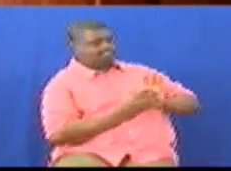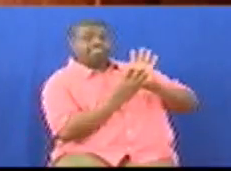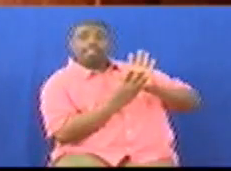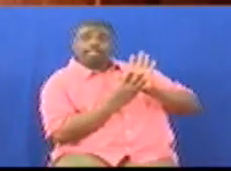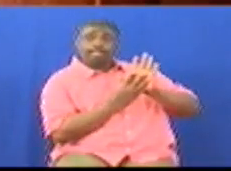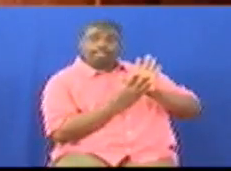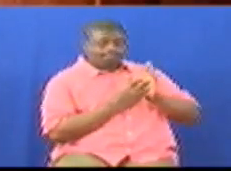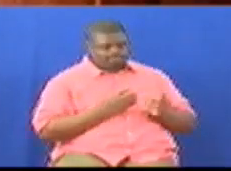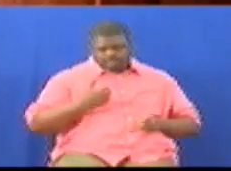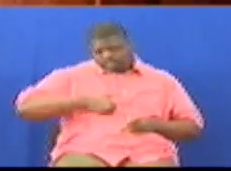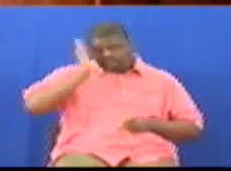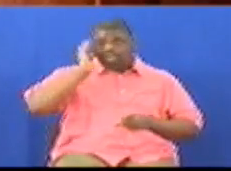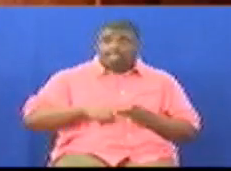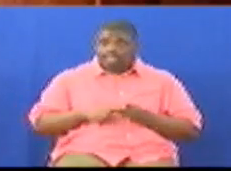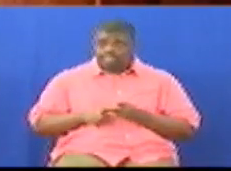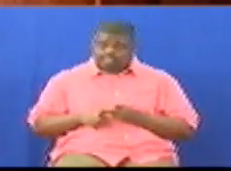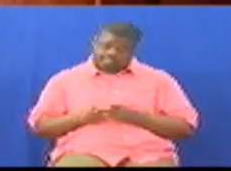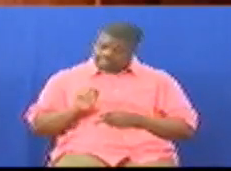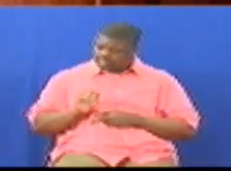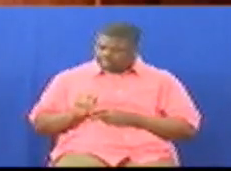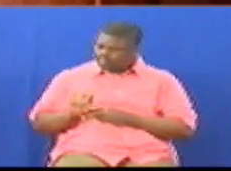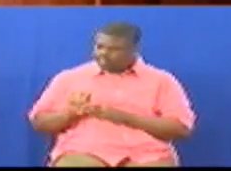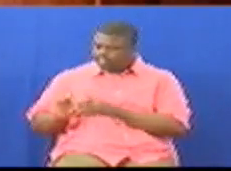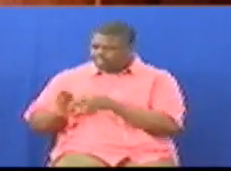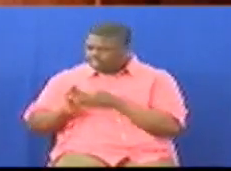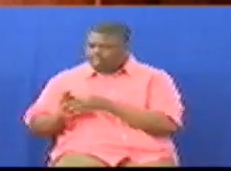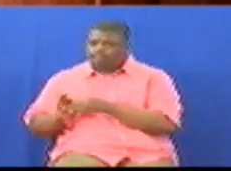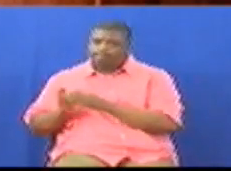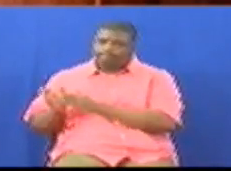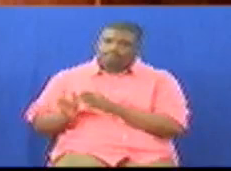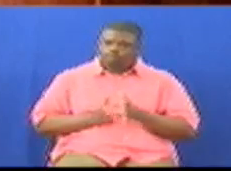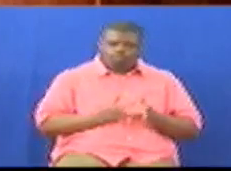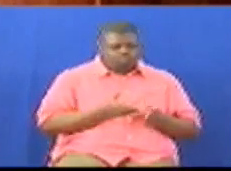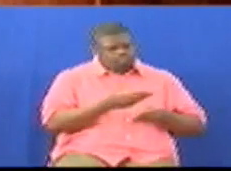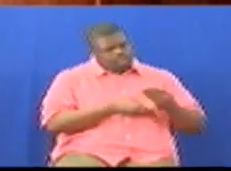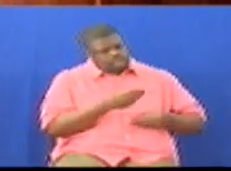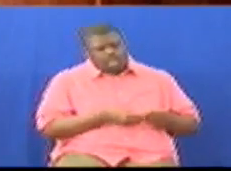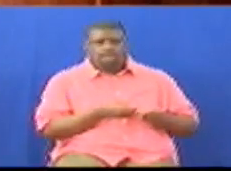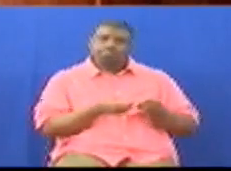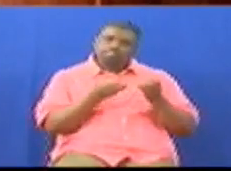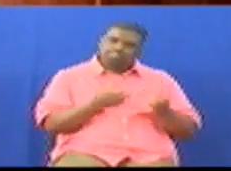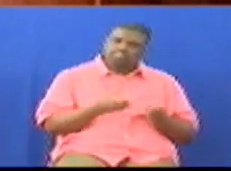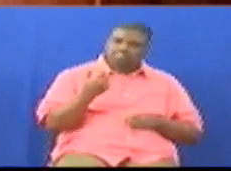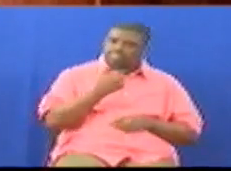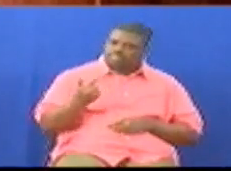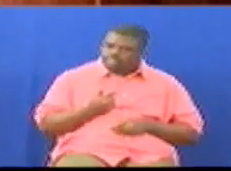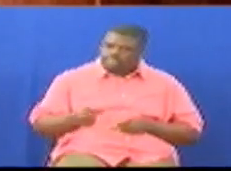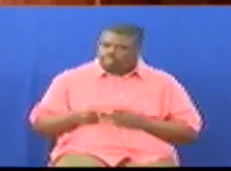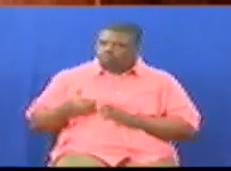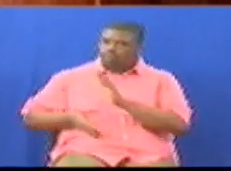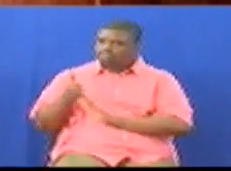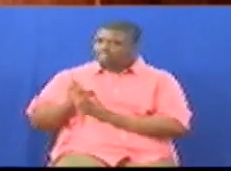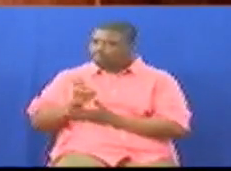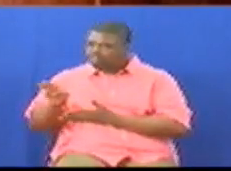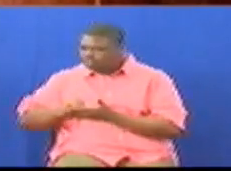ielekeze halmashauri ishirikiane na mipango ya kurasimisha rasilimali na biashara za wanyonge Tanzania mkurabita kuanzisha katika halmashauri kituo